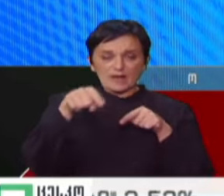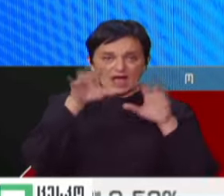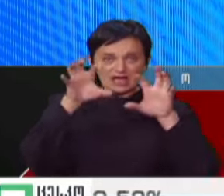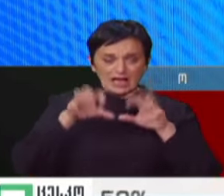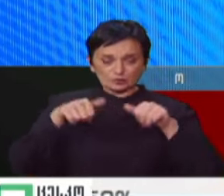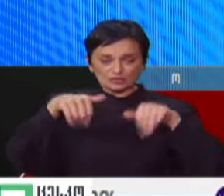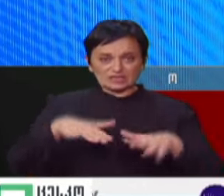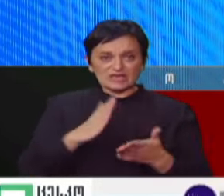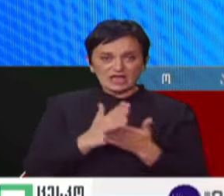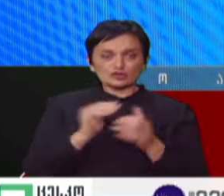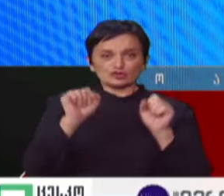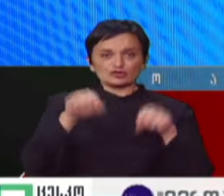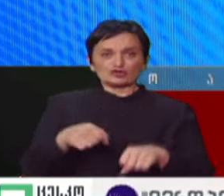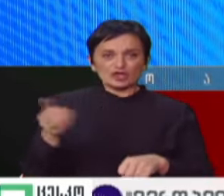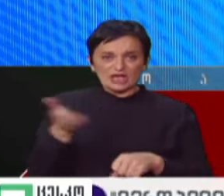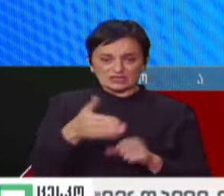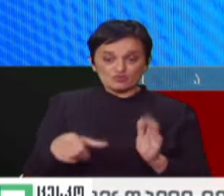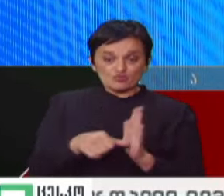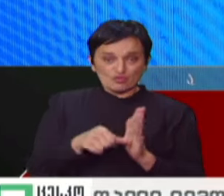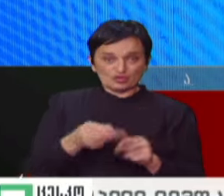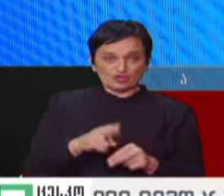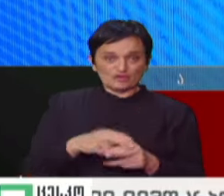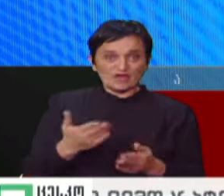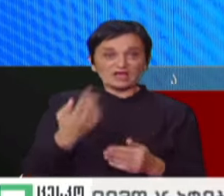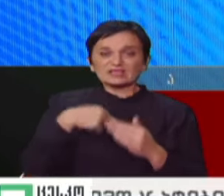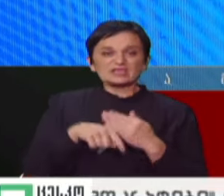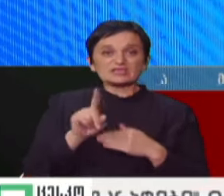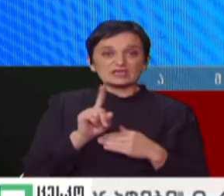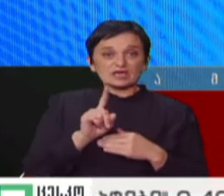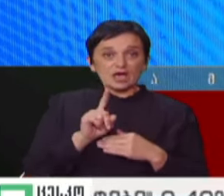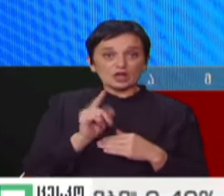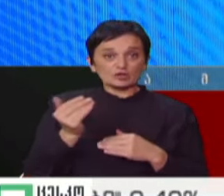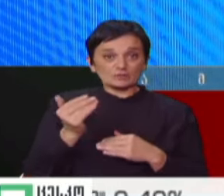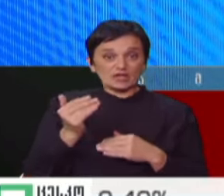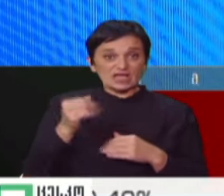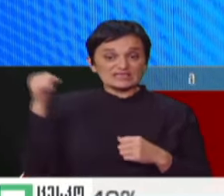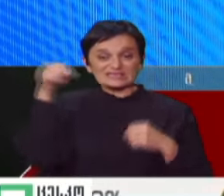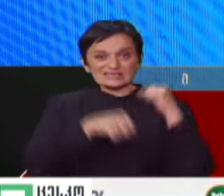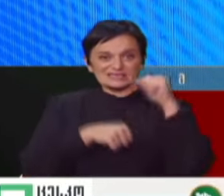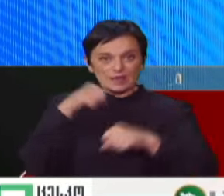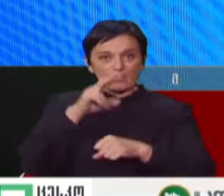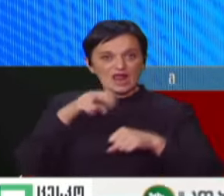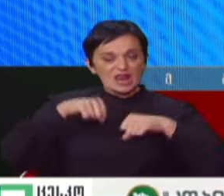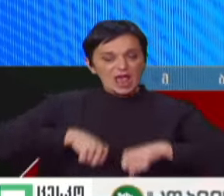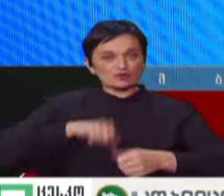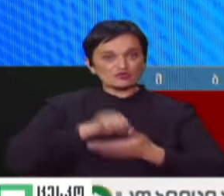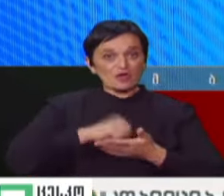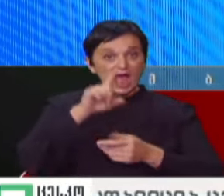კანონით და შეგიძლიათ ეს მოიშველიოთ. ანუ თან მათ ამ ცემატყებას უნდა ქონდეს ლეგიტიმური საფუძველი,